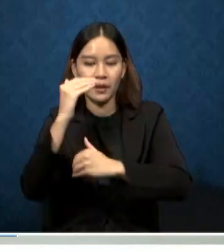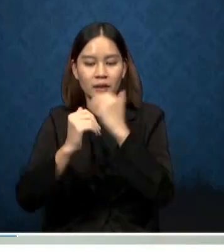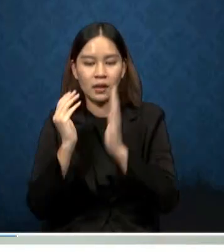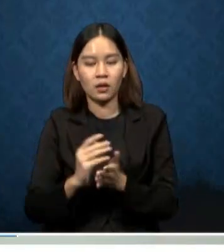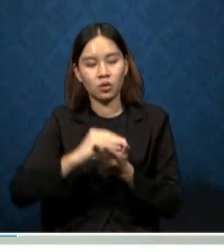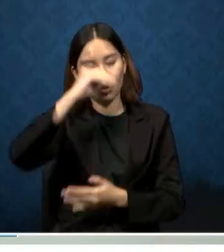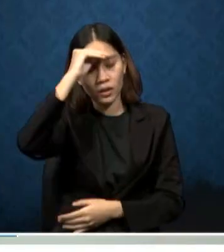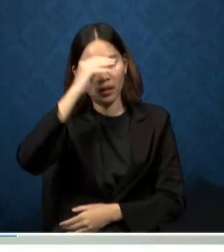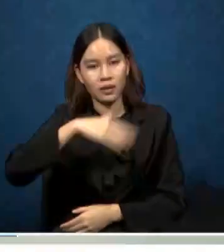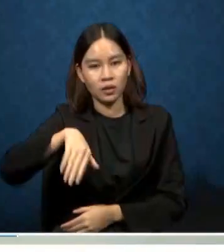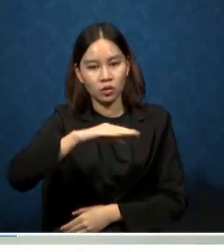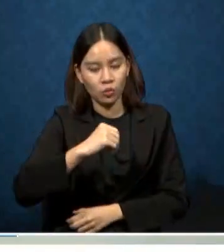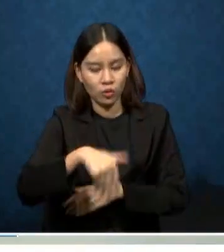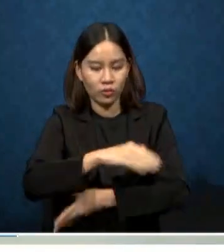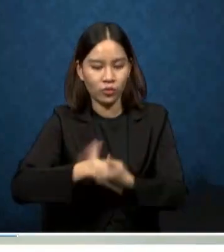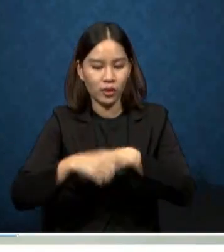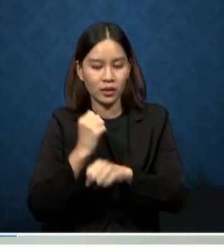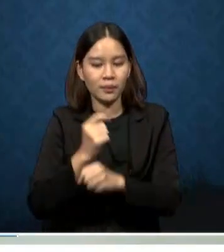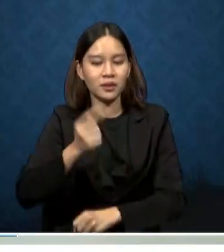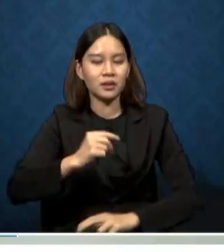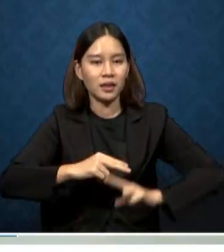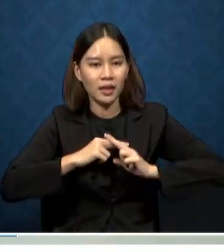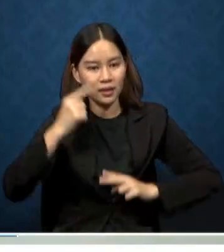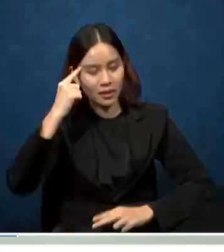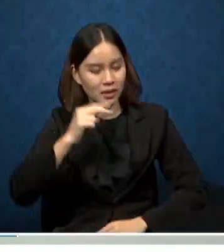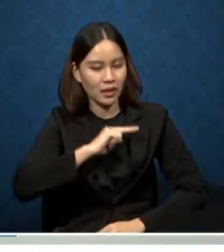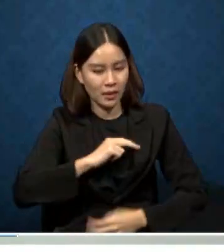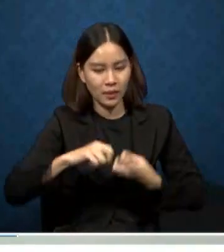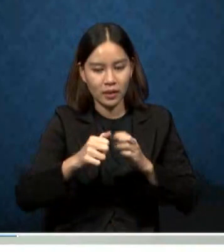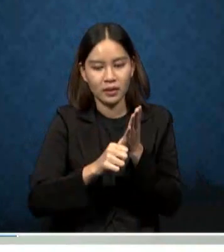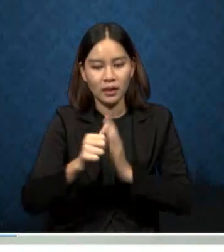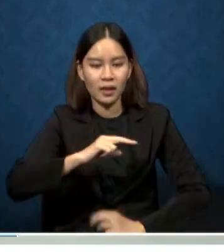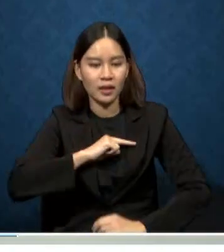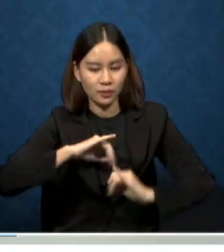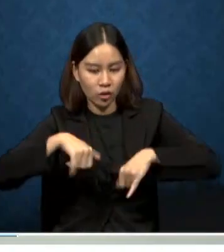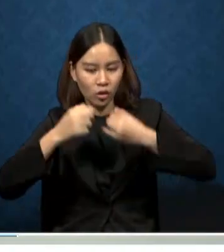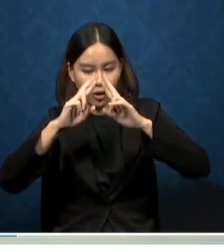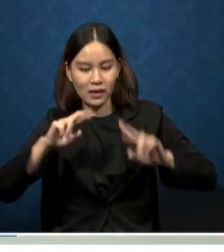ให้เขารงมอปฏิบัททำเองคลิดเอง แ้ปัหาเอง แลเปผู้ปกอการเอง